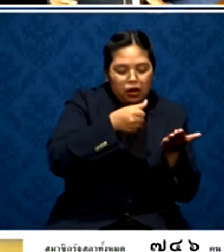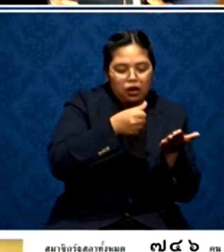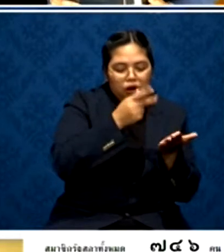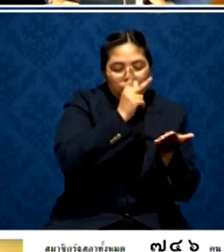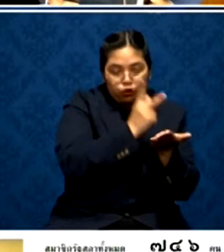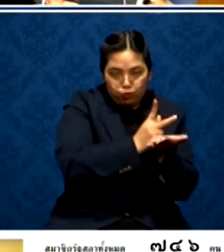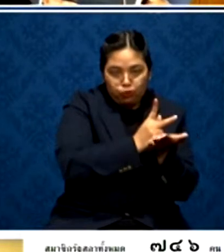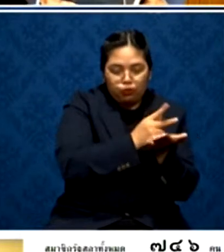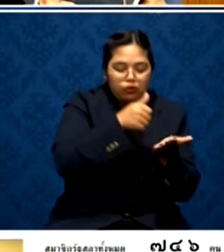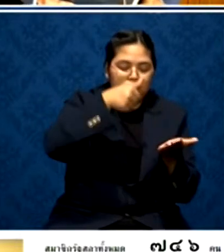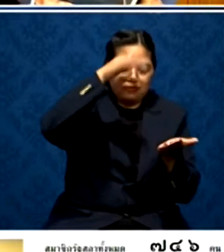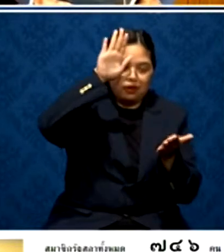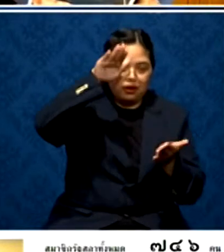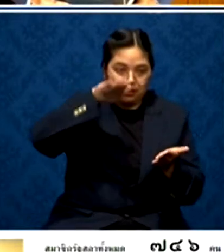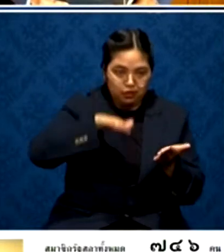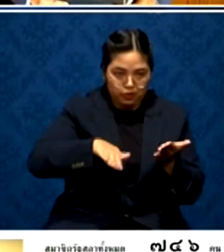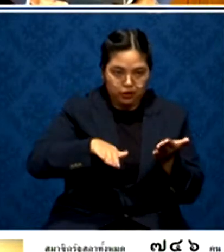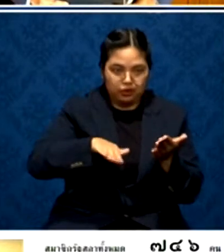ขณะเดียวกัน